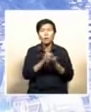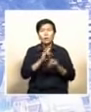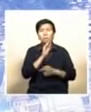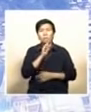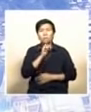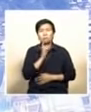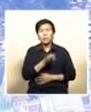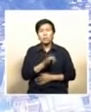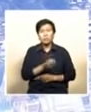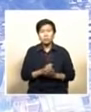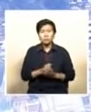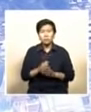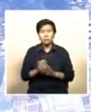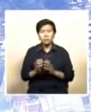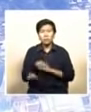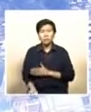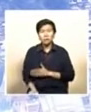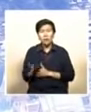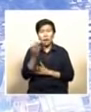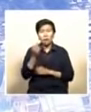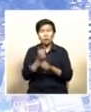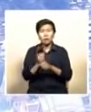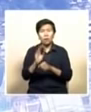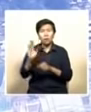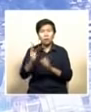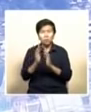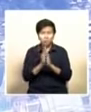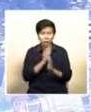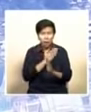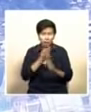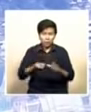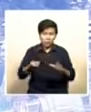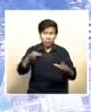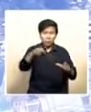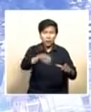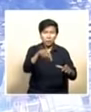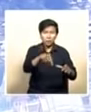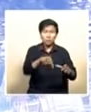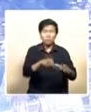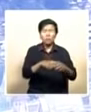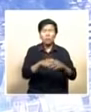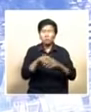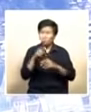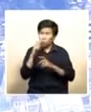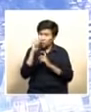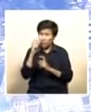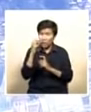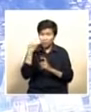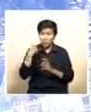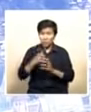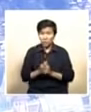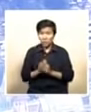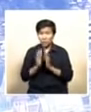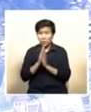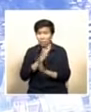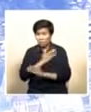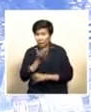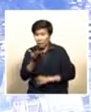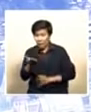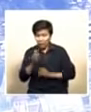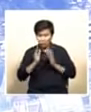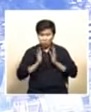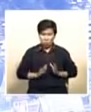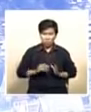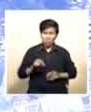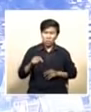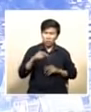มความระมัดระวังมีการแจ้งมาเหมือนกันว่ากองถ่ายละครโทรทัศน์